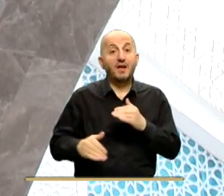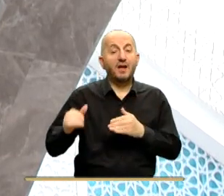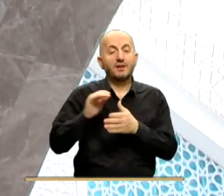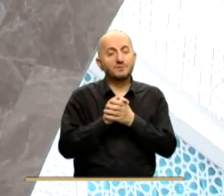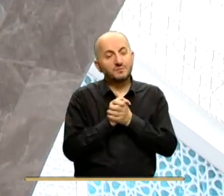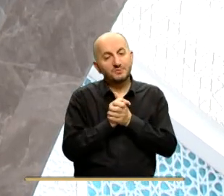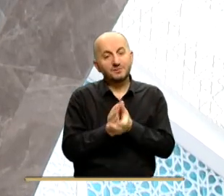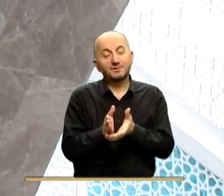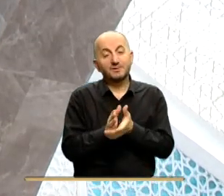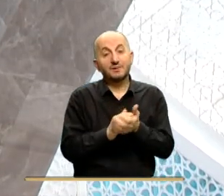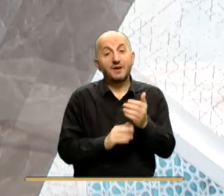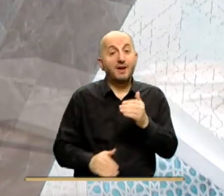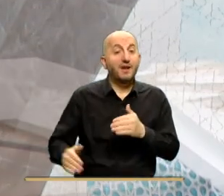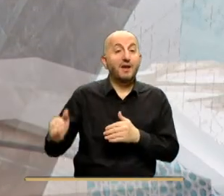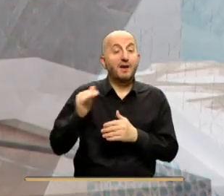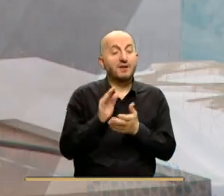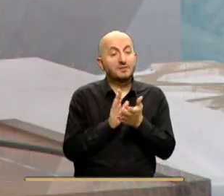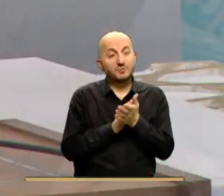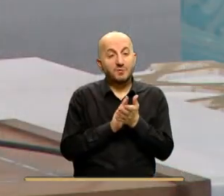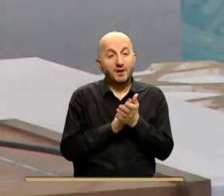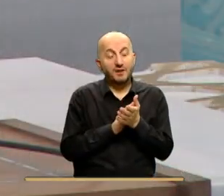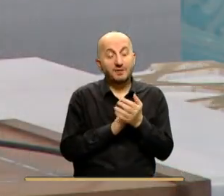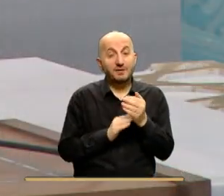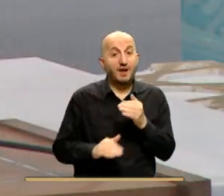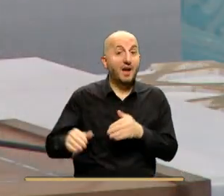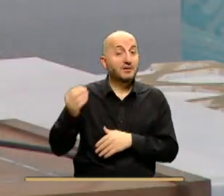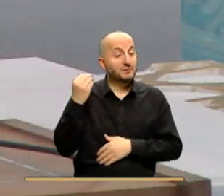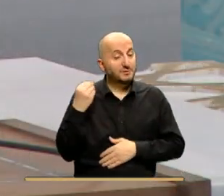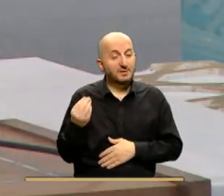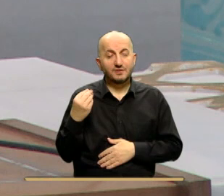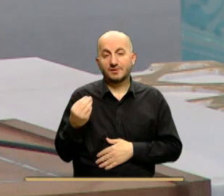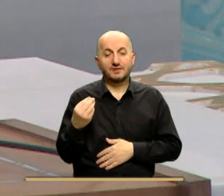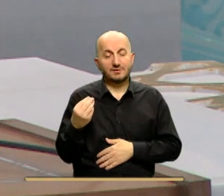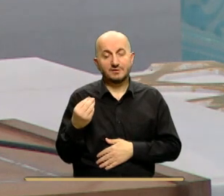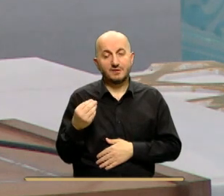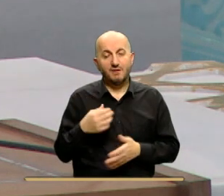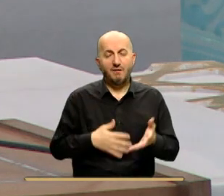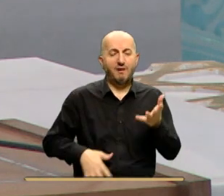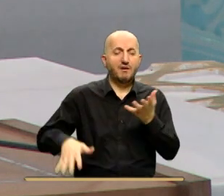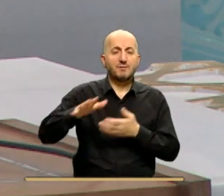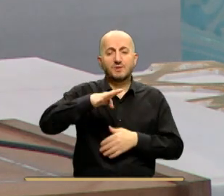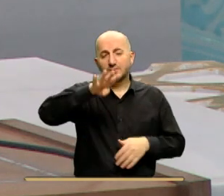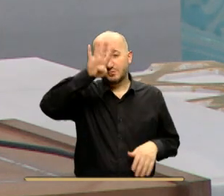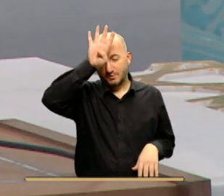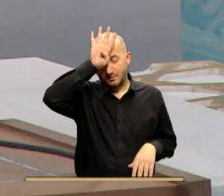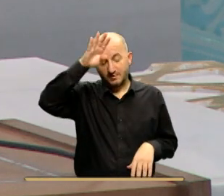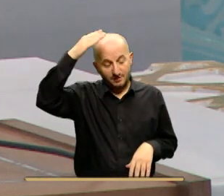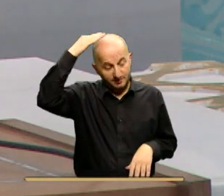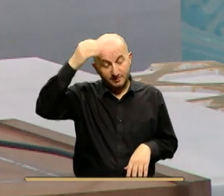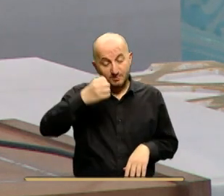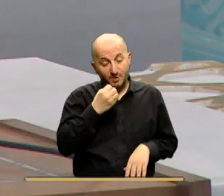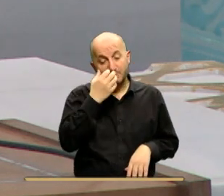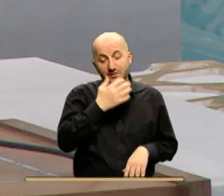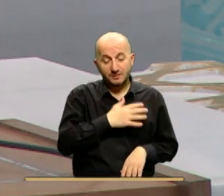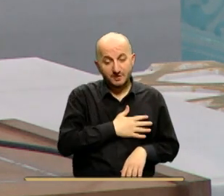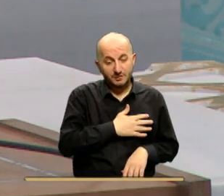kutlu, en mübarek, en güzel şekliyle alemlerin sultanı Hazreti Muhammed Aleyhisselatü